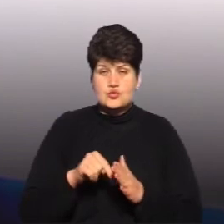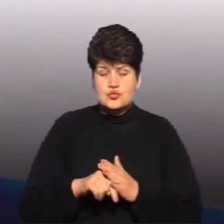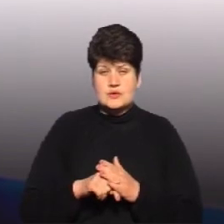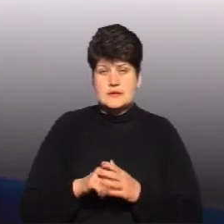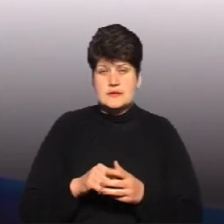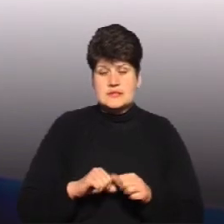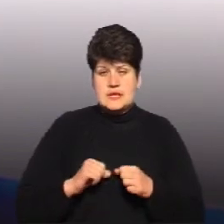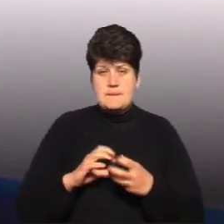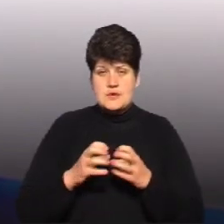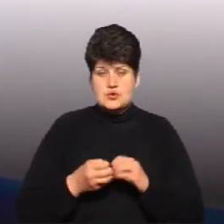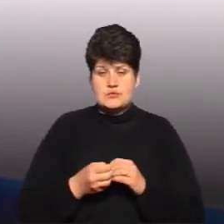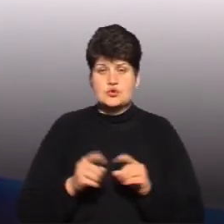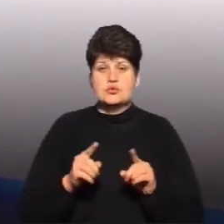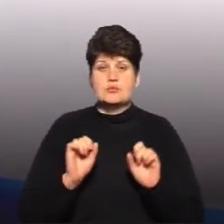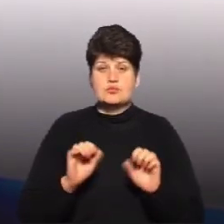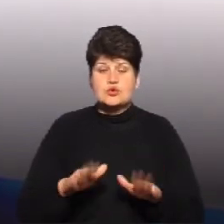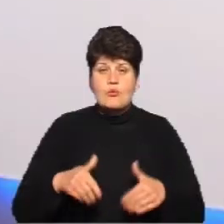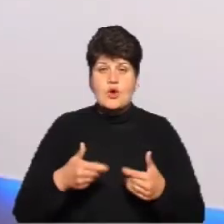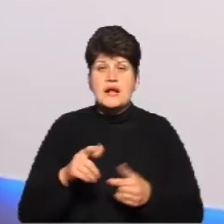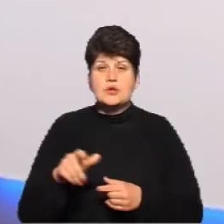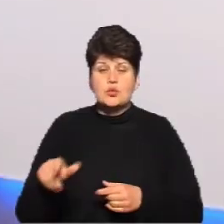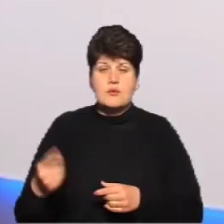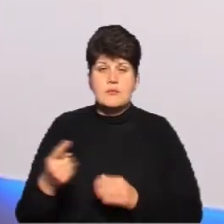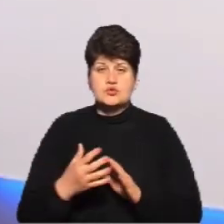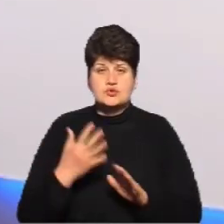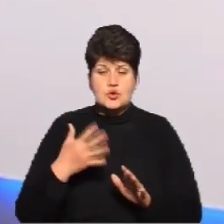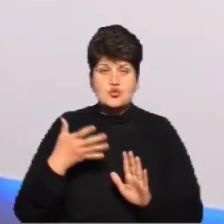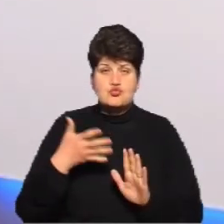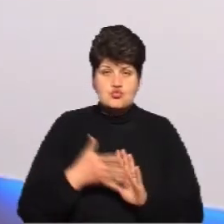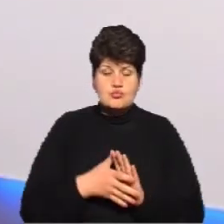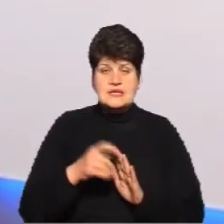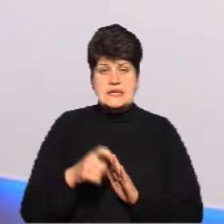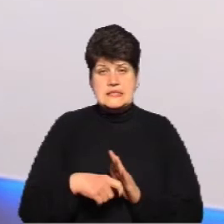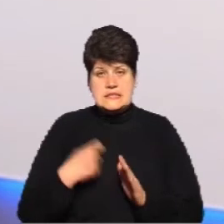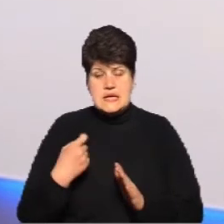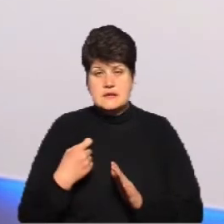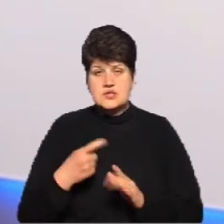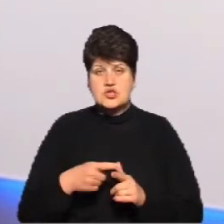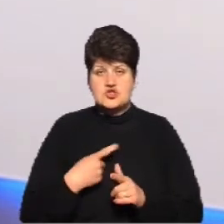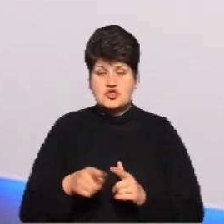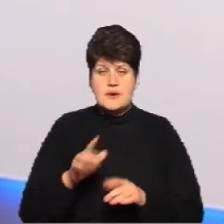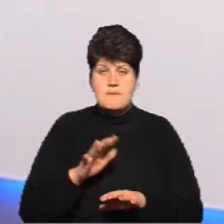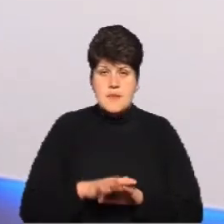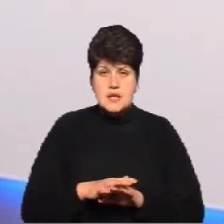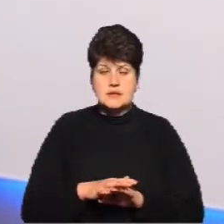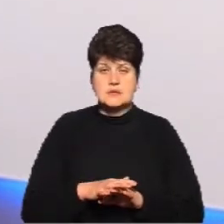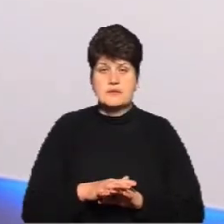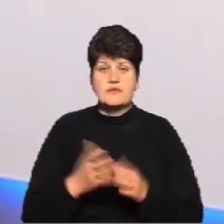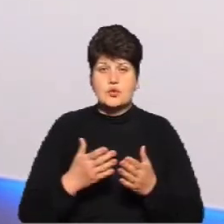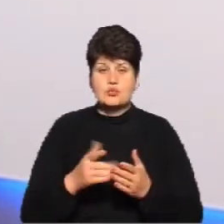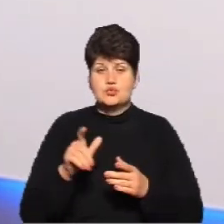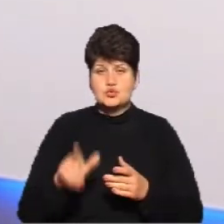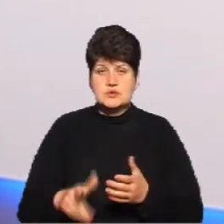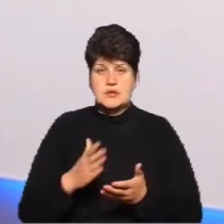яким чином, що ми можемо порадити людям? В першу чергу зрозуміти, дізнатися, чи банк, в якому людина тримає свій